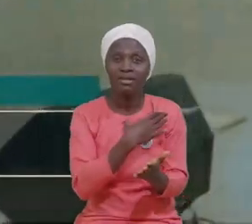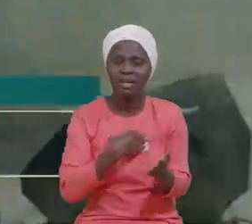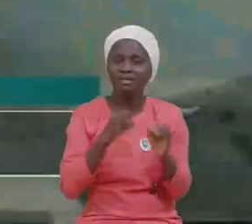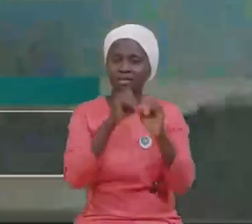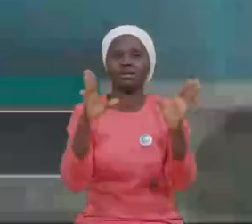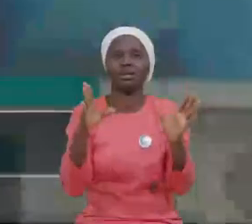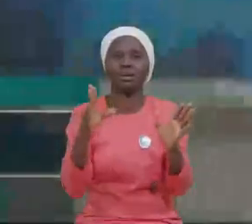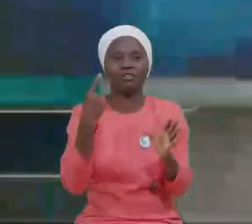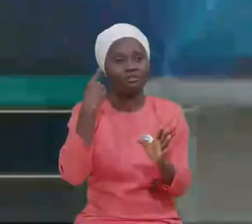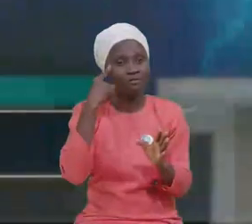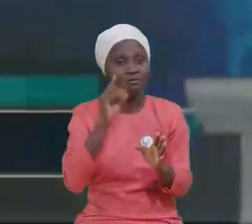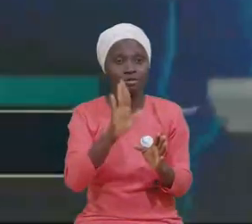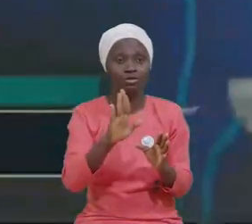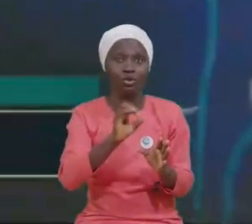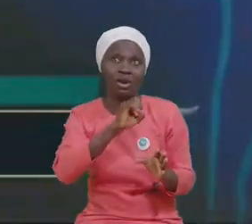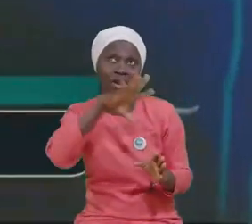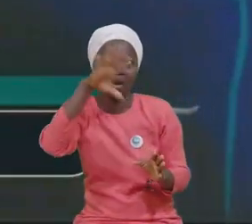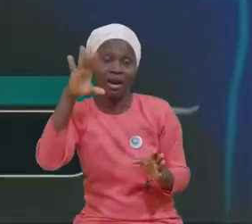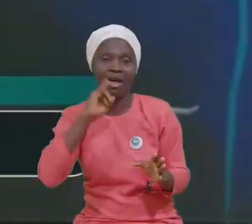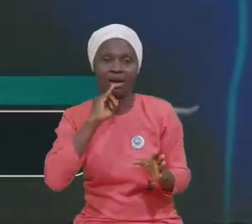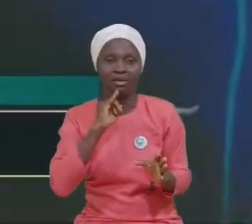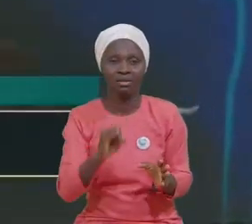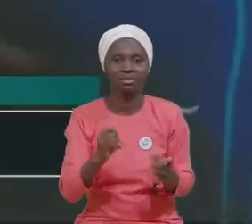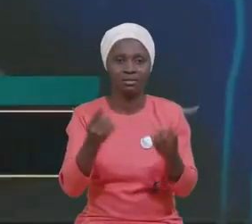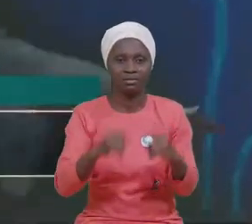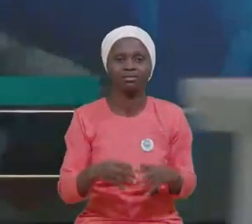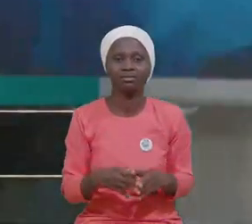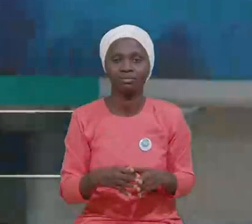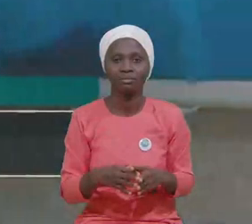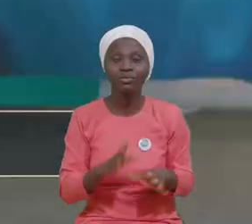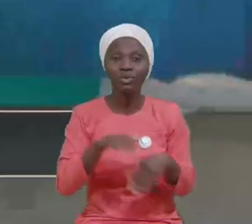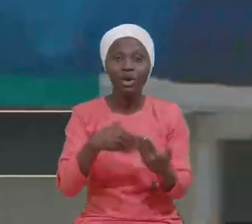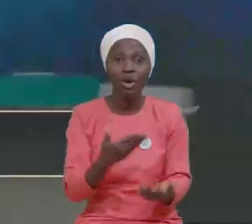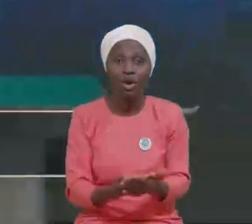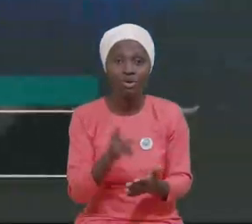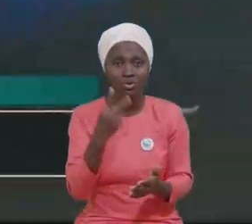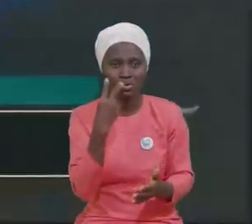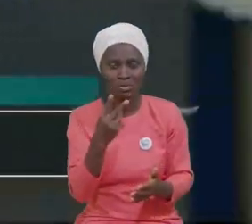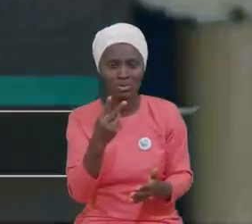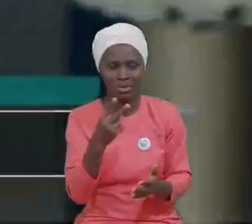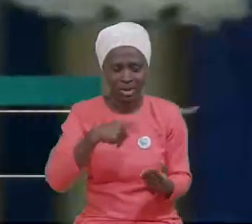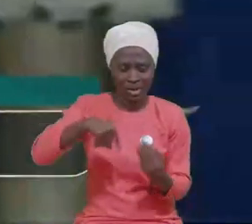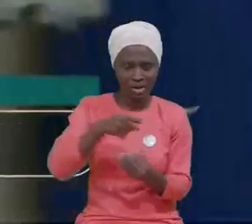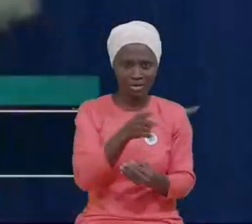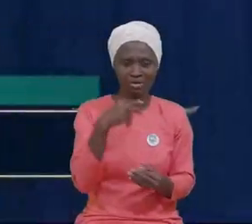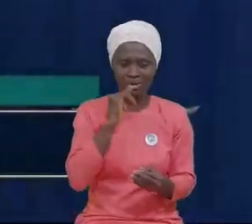brille, car ta lumière arrive. Tout ce que tu as vu, c'était les ténèbres. Ce que tu as vu,